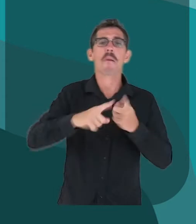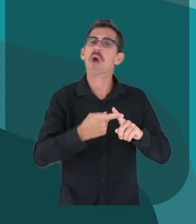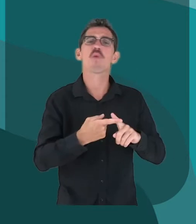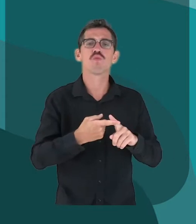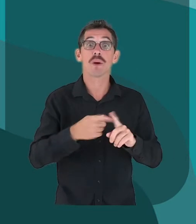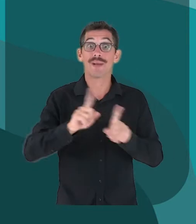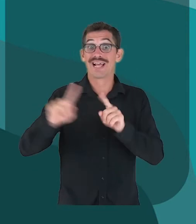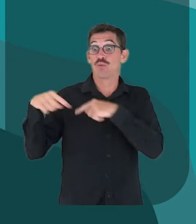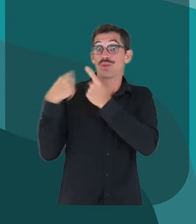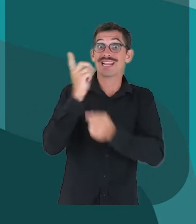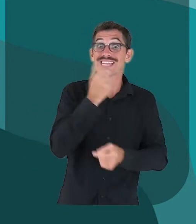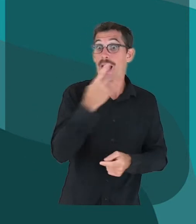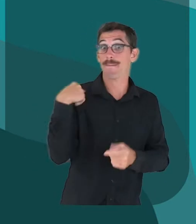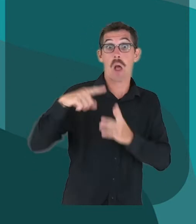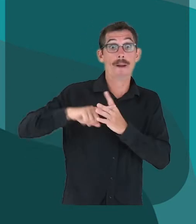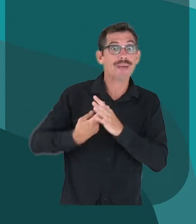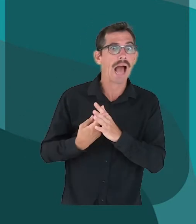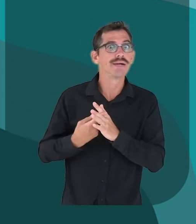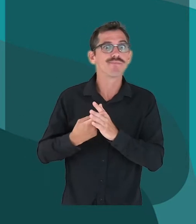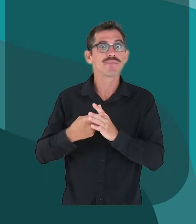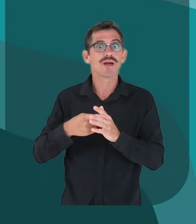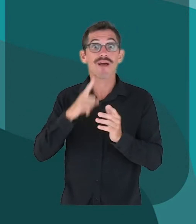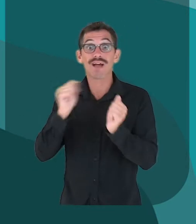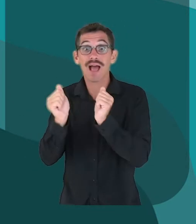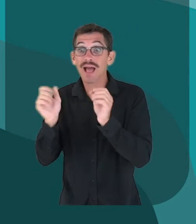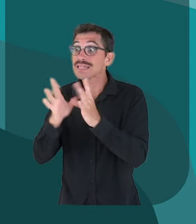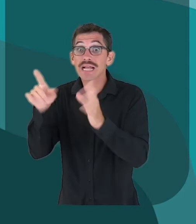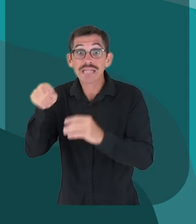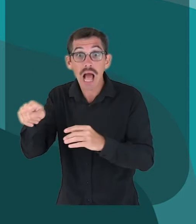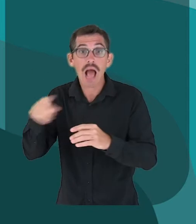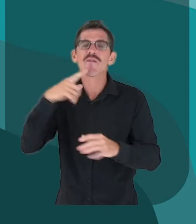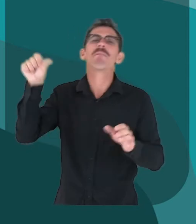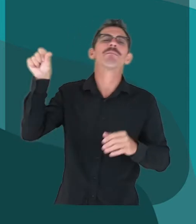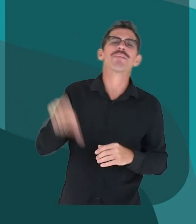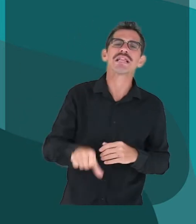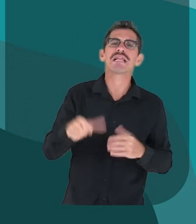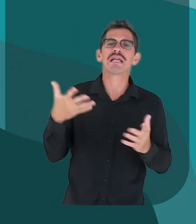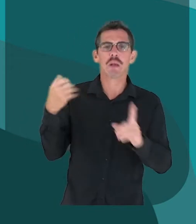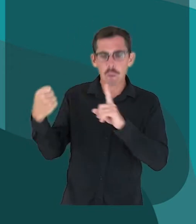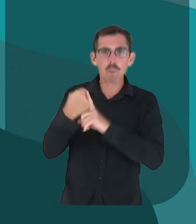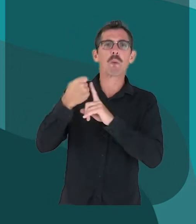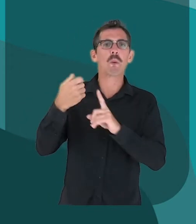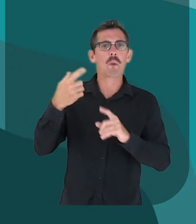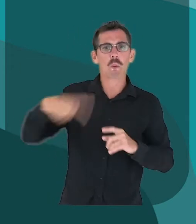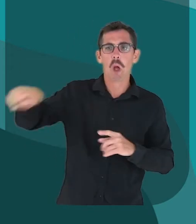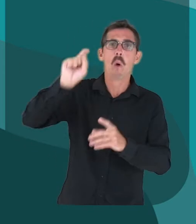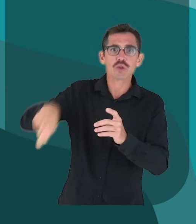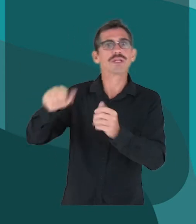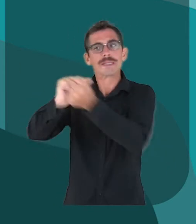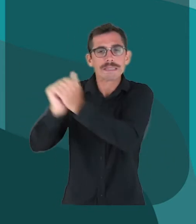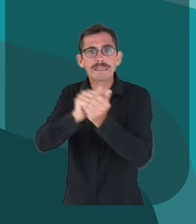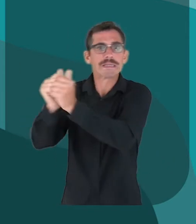partir de décembre l'an dernier, ça commence à être plus difficile. Puis là, c'est sûr qu'avec l'accident, d'un coup, il a fallu s'adapter tout le